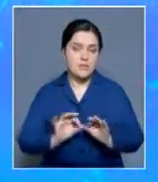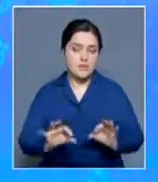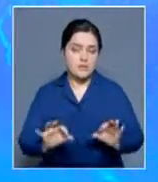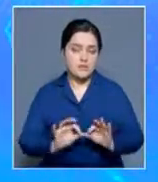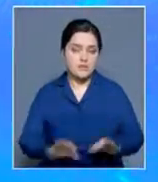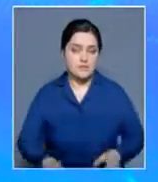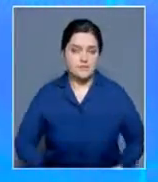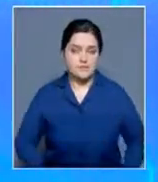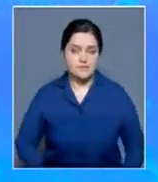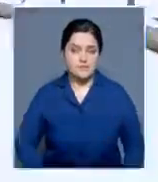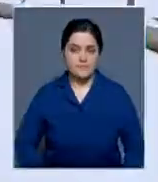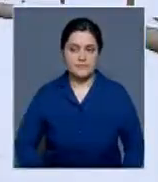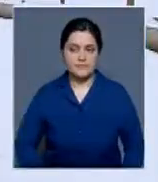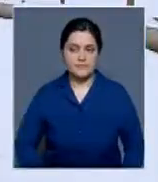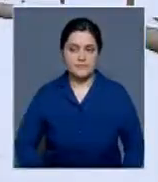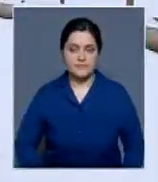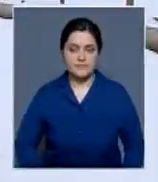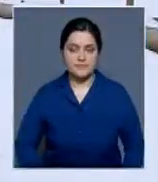Жантасова.